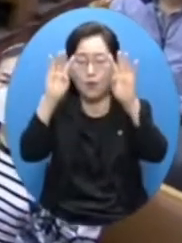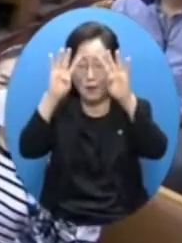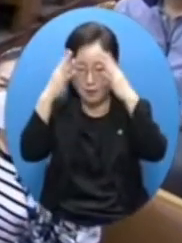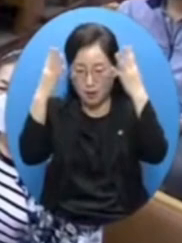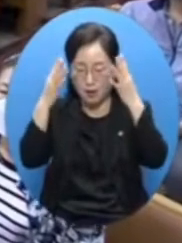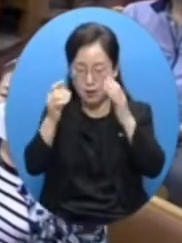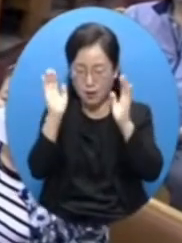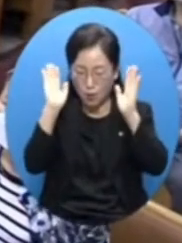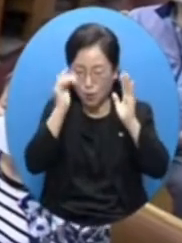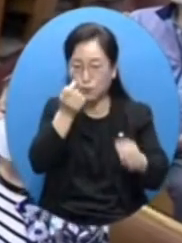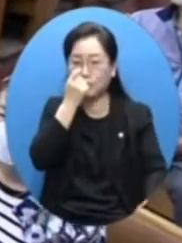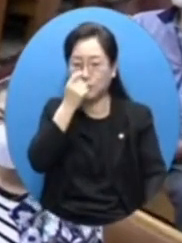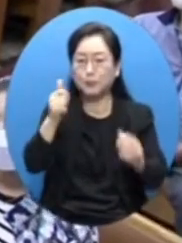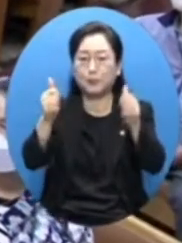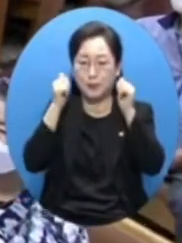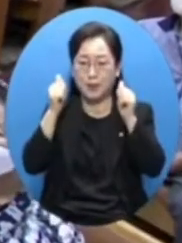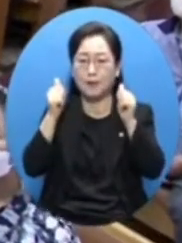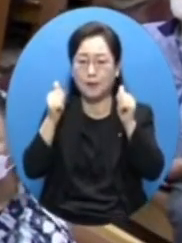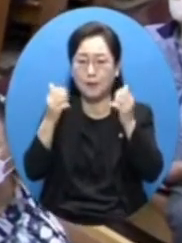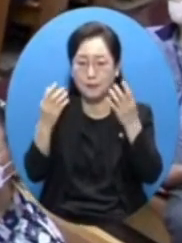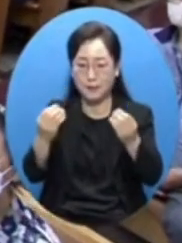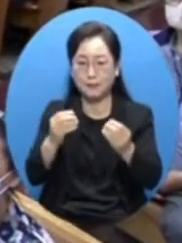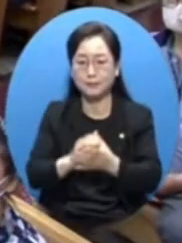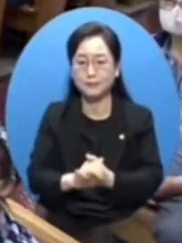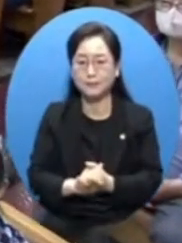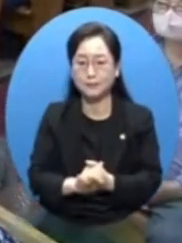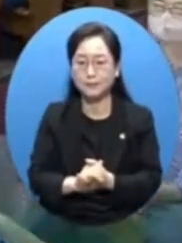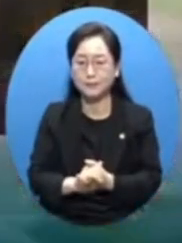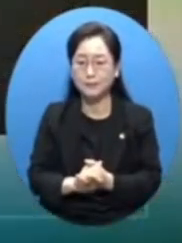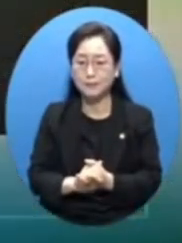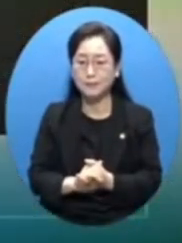간호대학에서 간호학을 공부하고 그